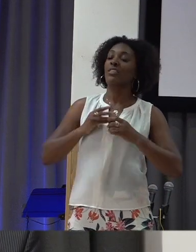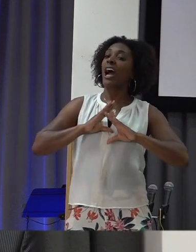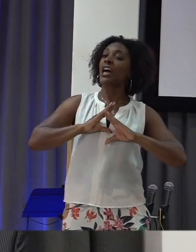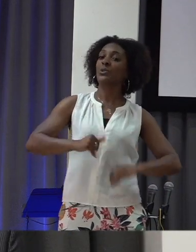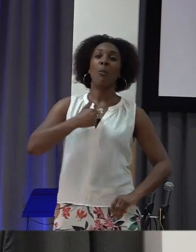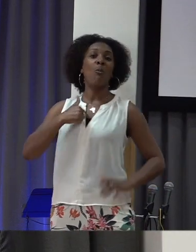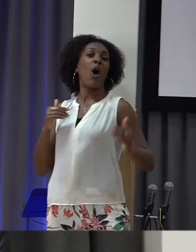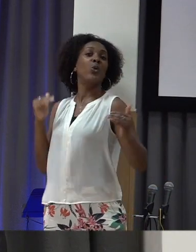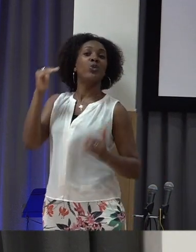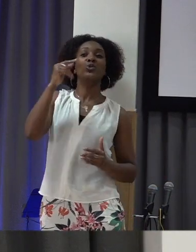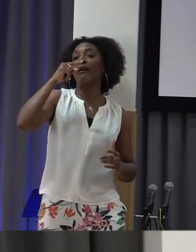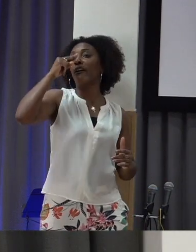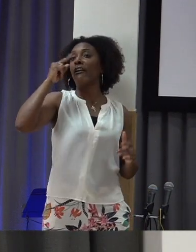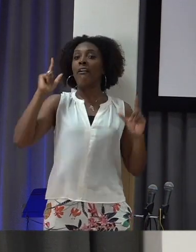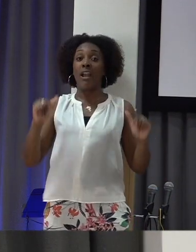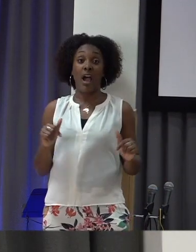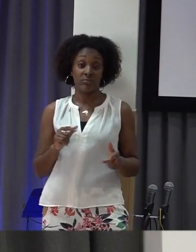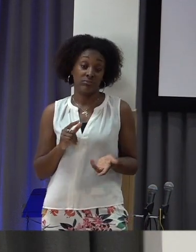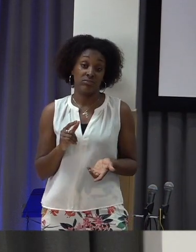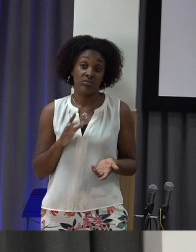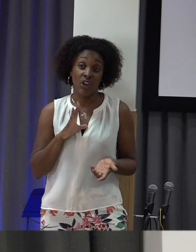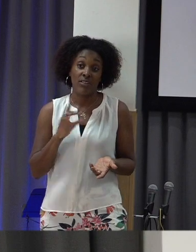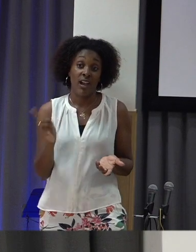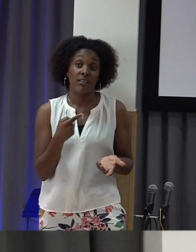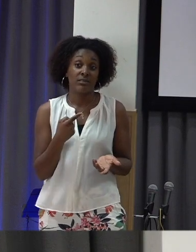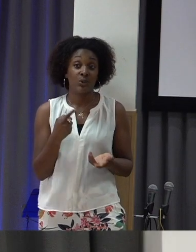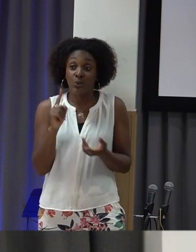et flatte notre orgueil. Je vous dis, on se passe la bourse à reluire.